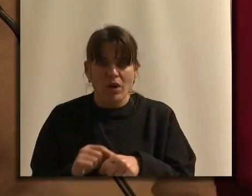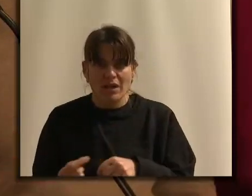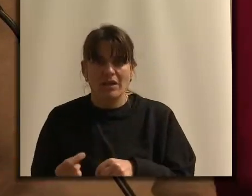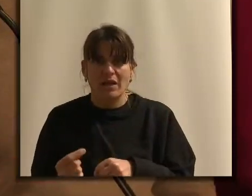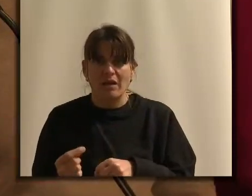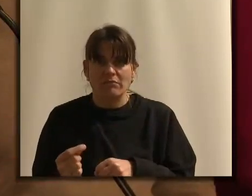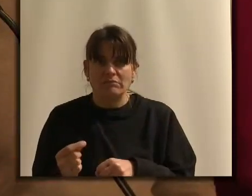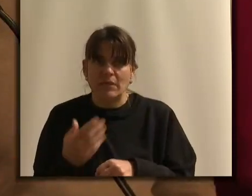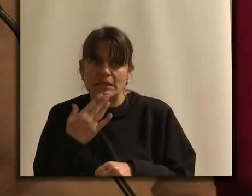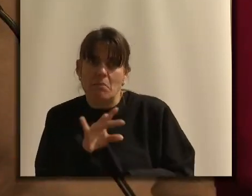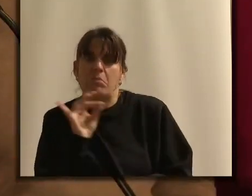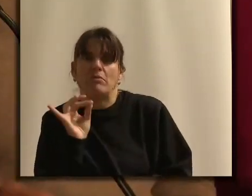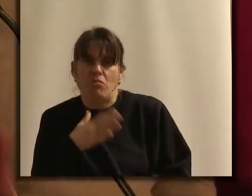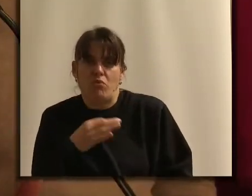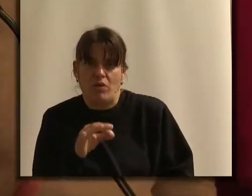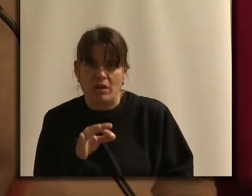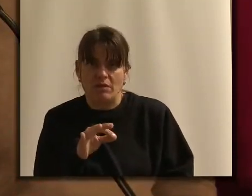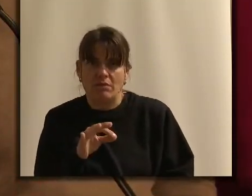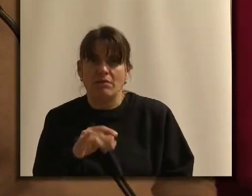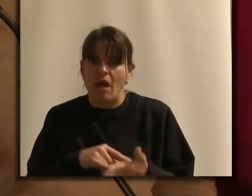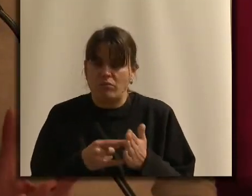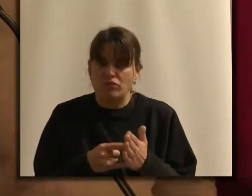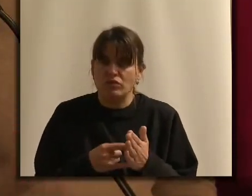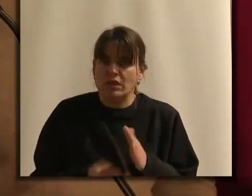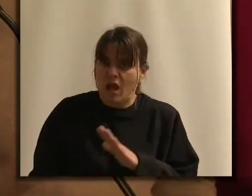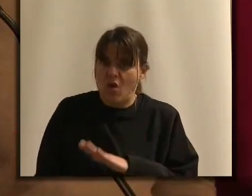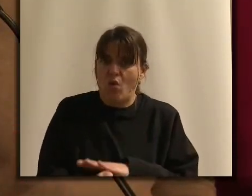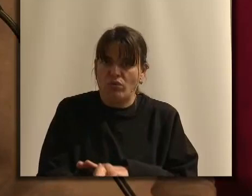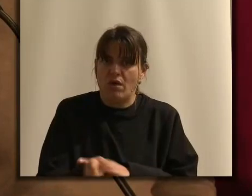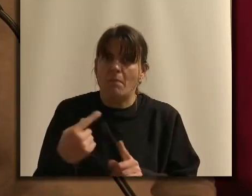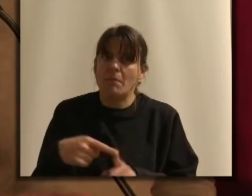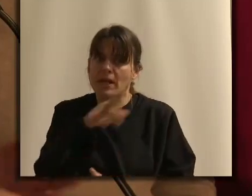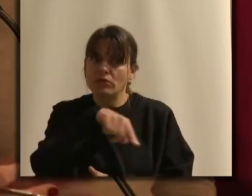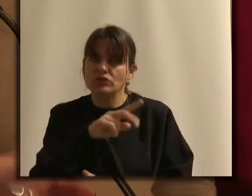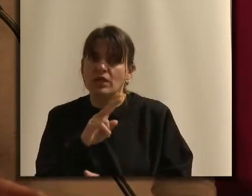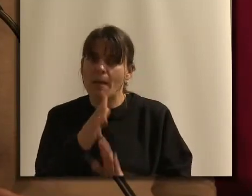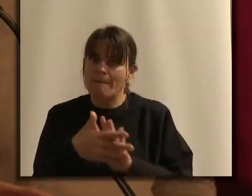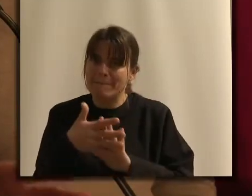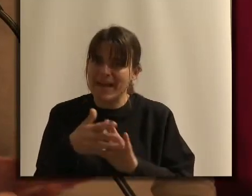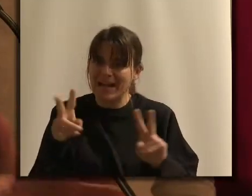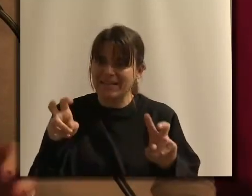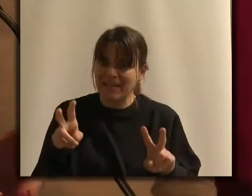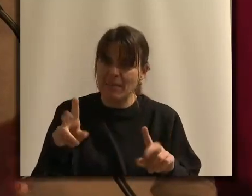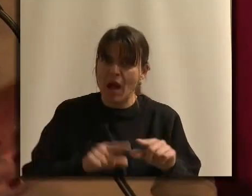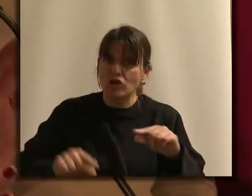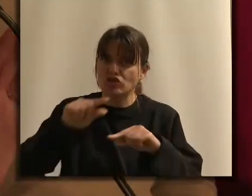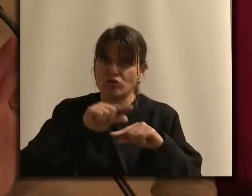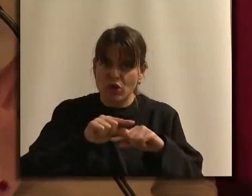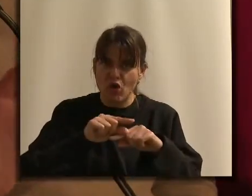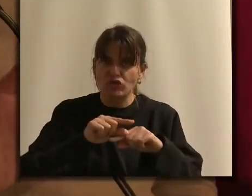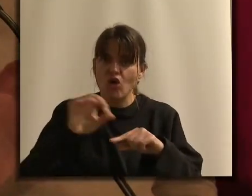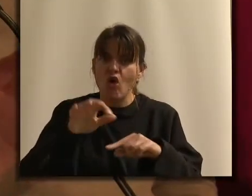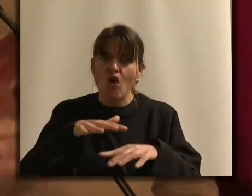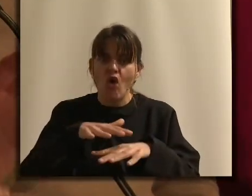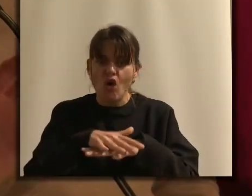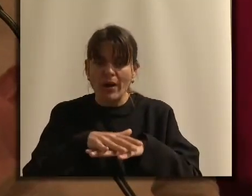pot deduir, de tirar endavant l'execució del projecte. De fet, vostè parla d'un canvi d'un sobrecost amb un clavegueram que jo, si no